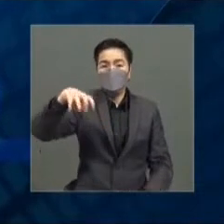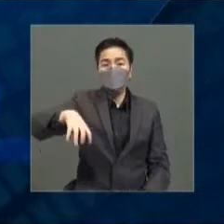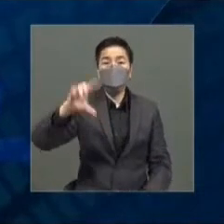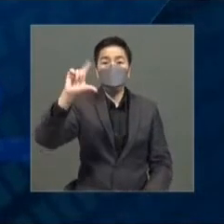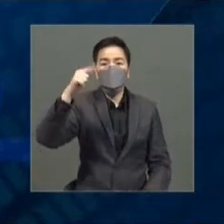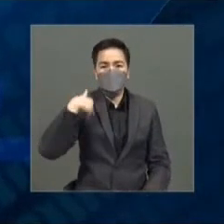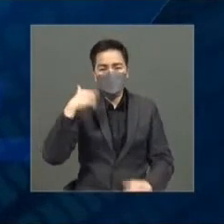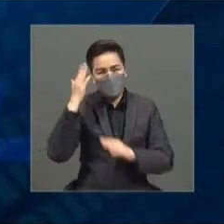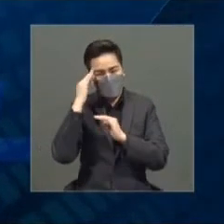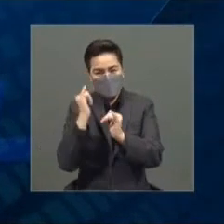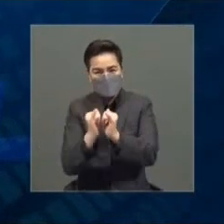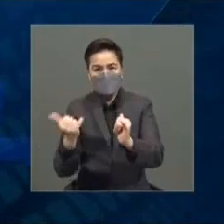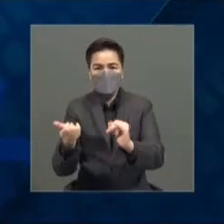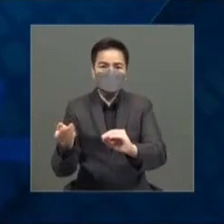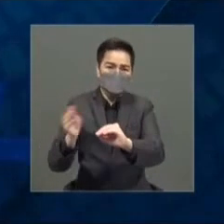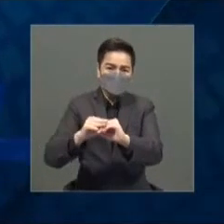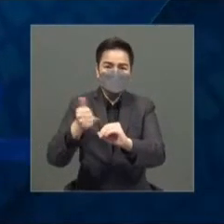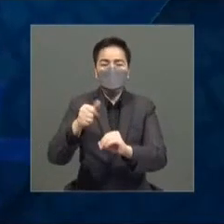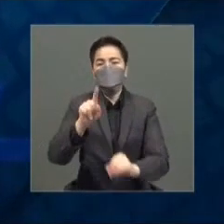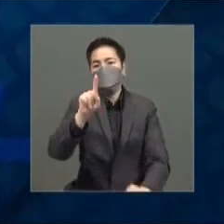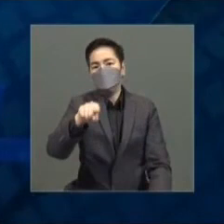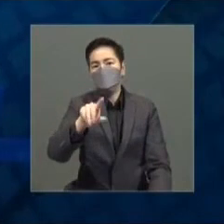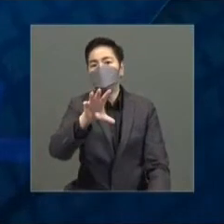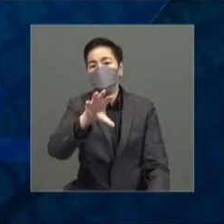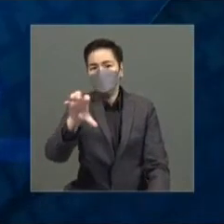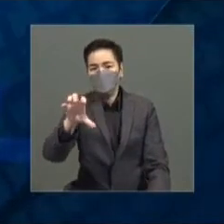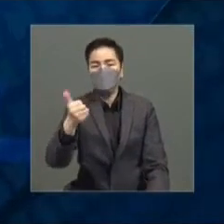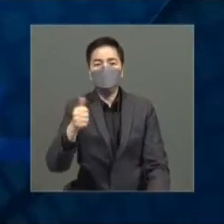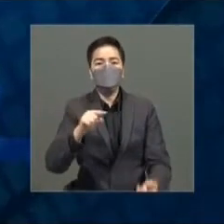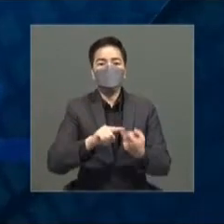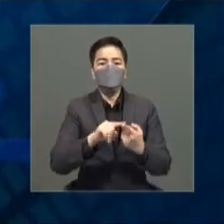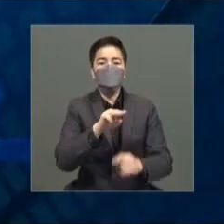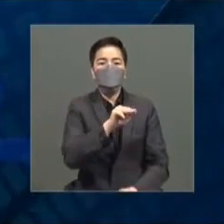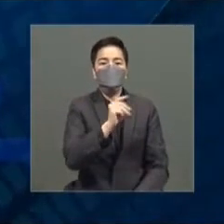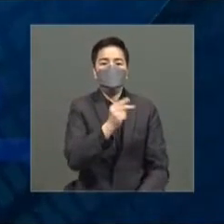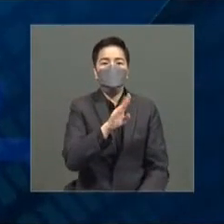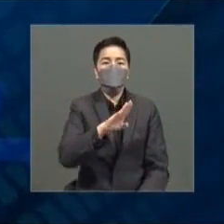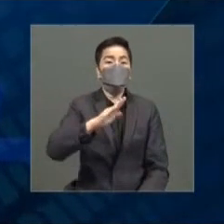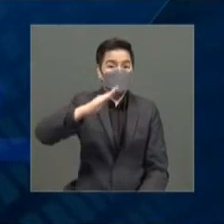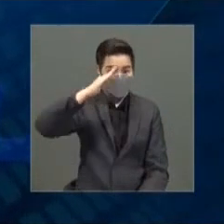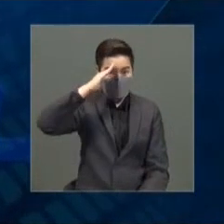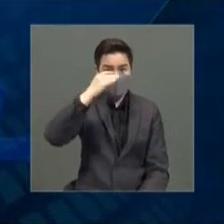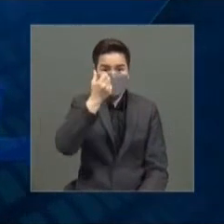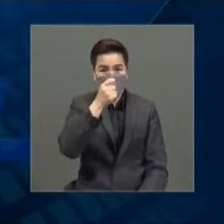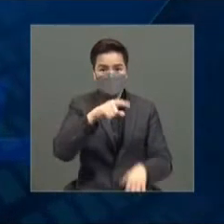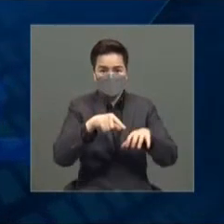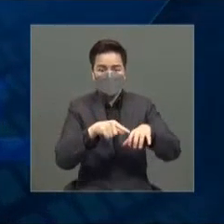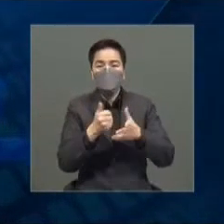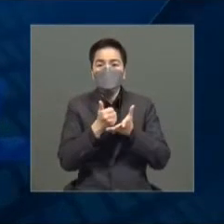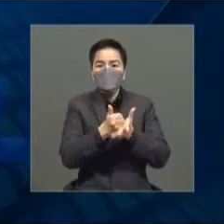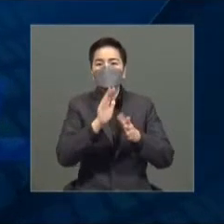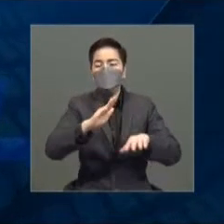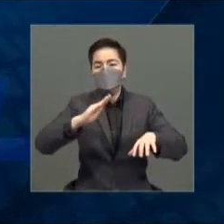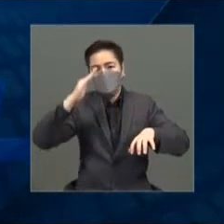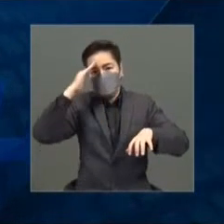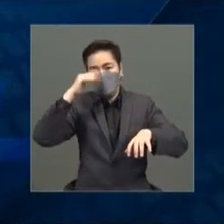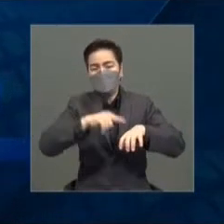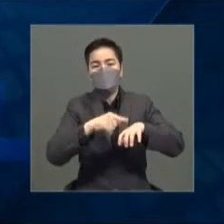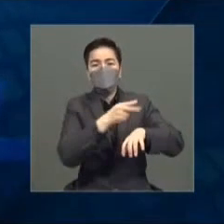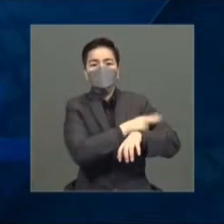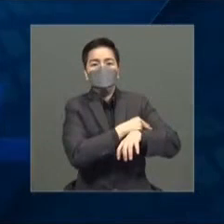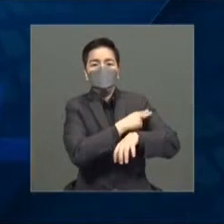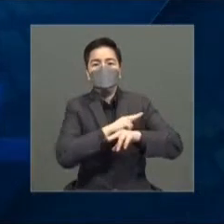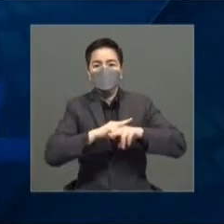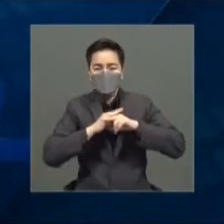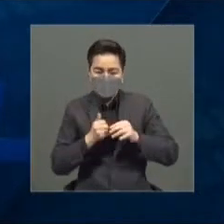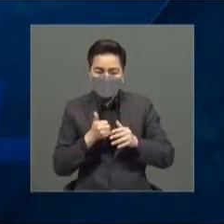ดาห์นี้เพิ่มได้อีกประมาณ 1,500 เตียงมทบ11นะคะซึ่งเป็นความช่วยเหลือของโรงพยาบาลเ